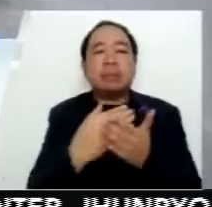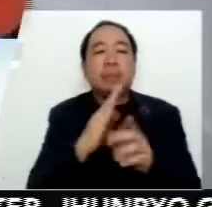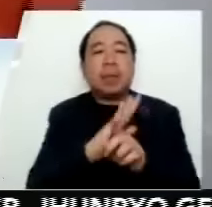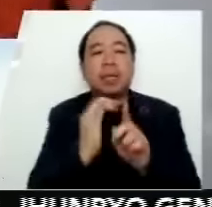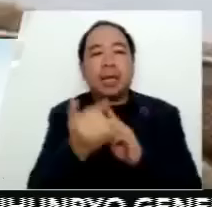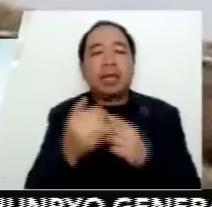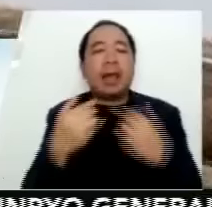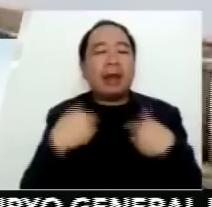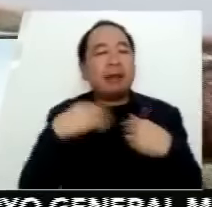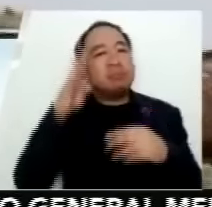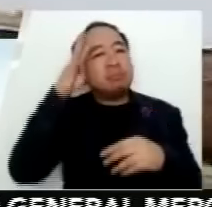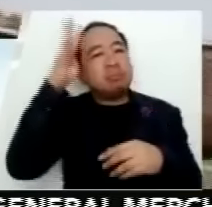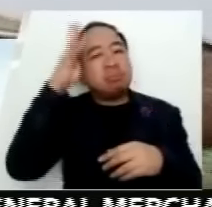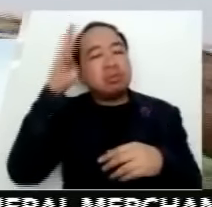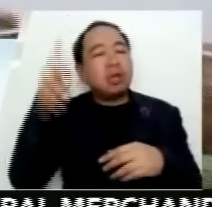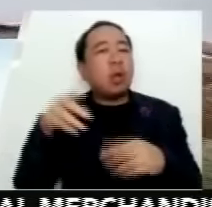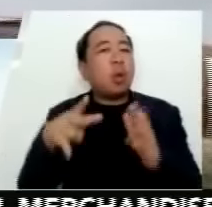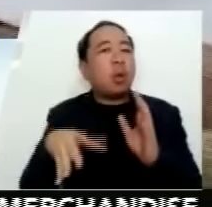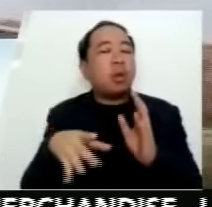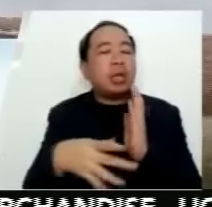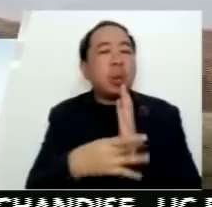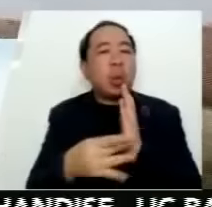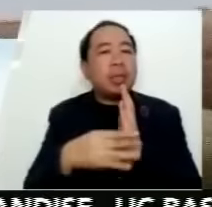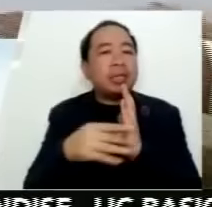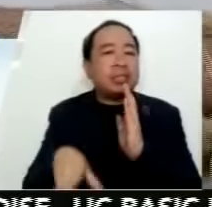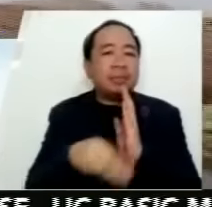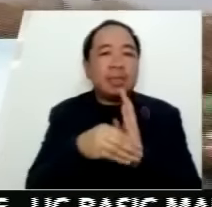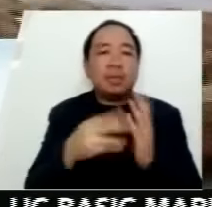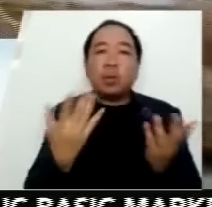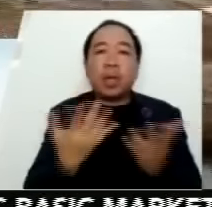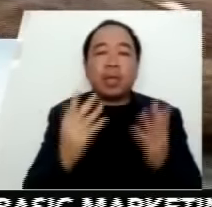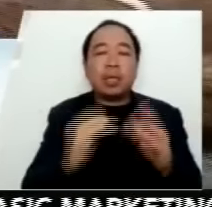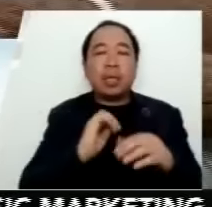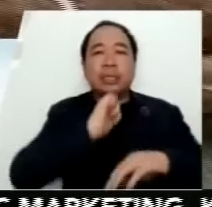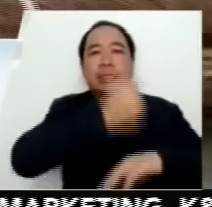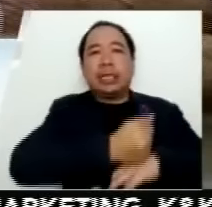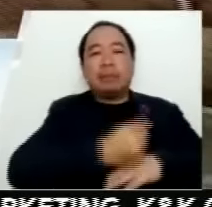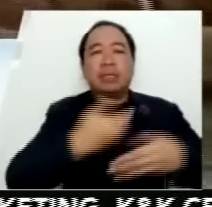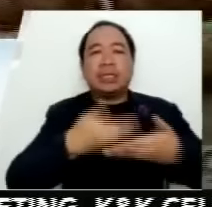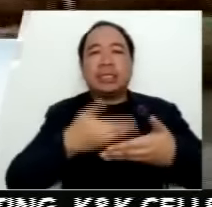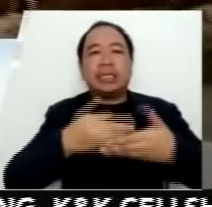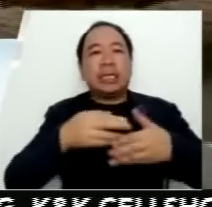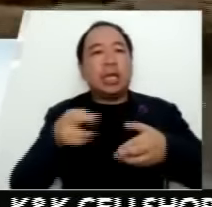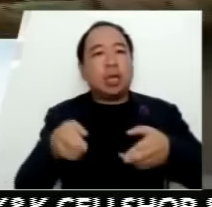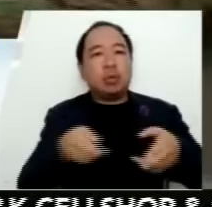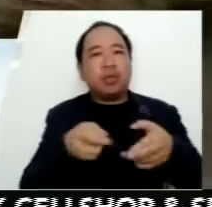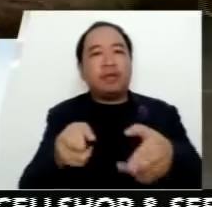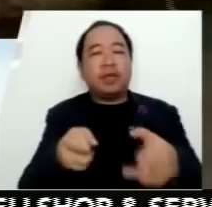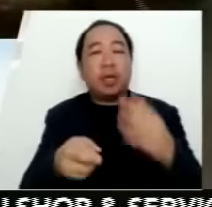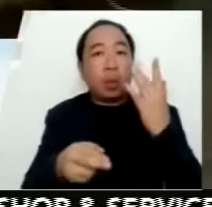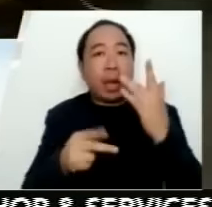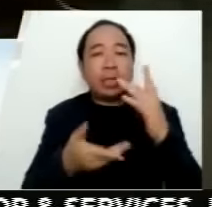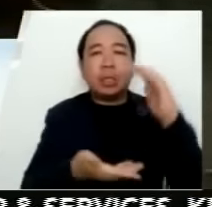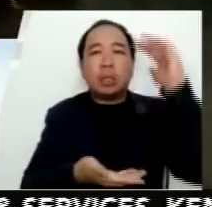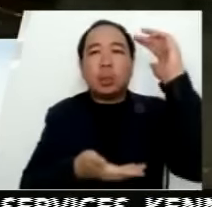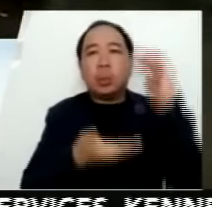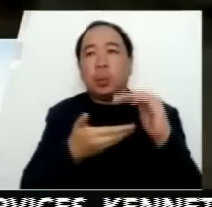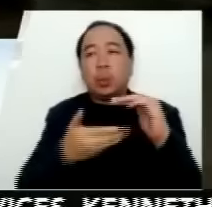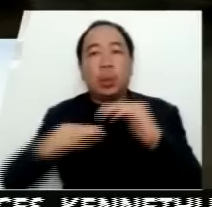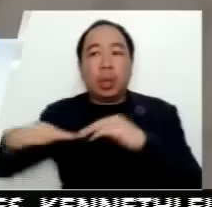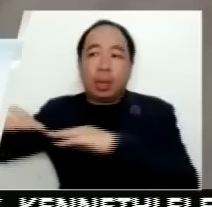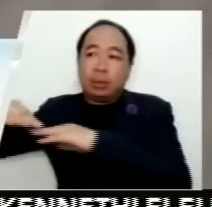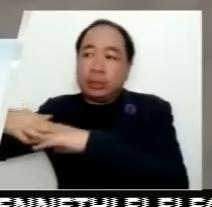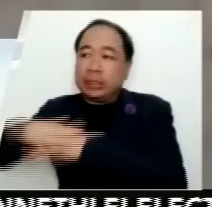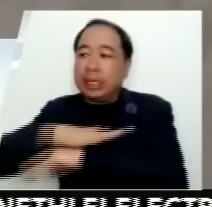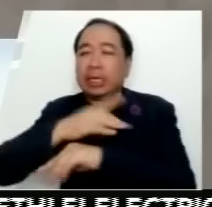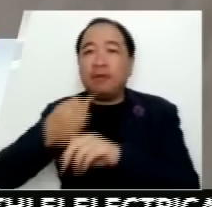burot ng nyug na inilagay nila sa bukana ng ilog. Para lang malesen yung mga oil spill na manggagaling doon sa